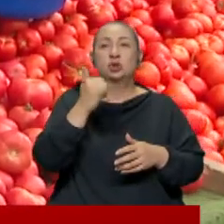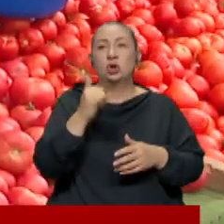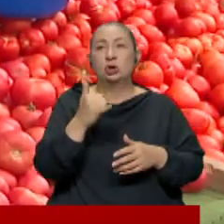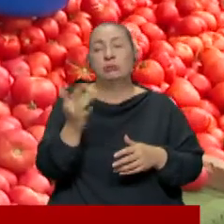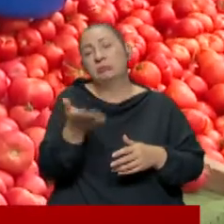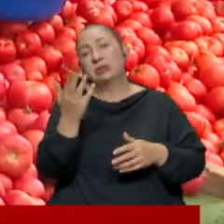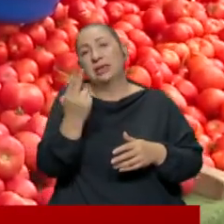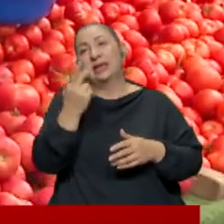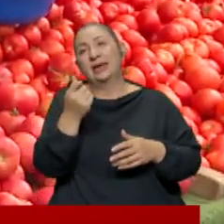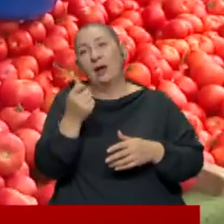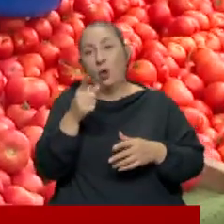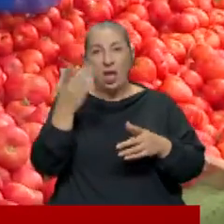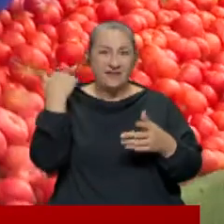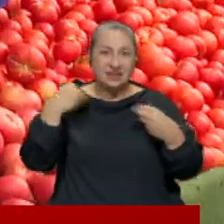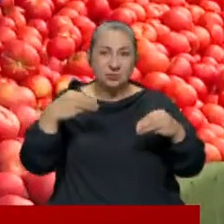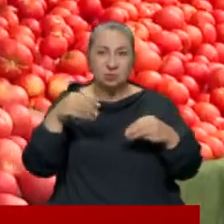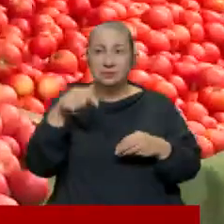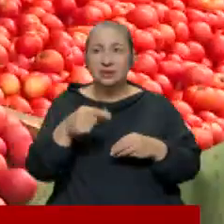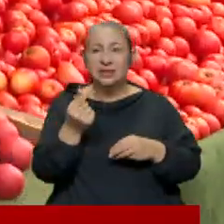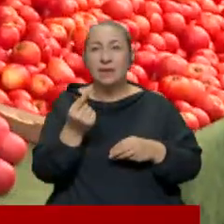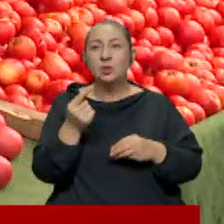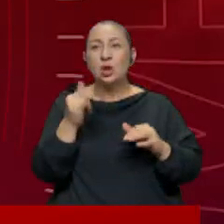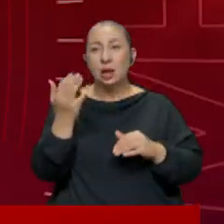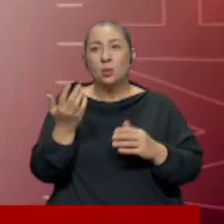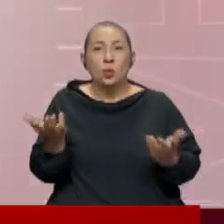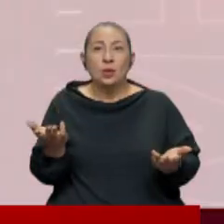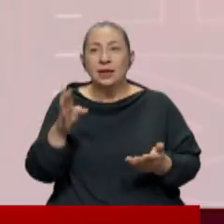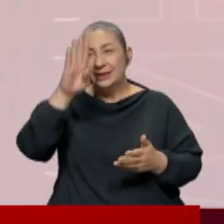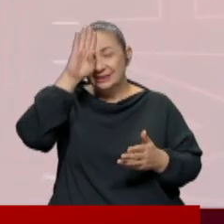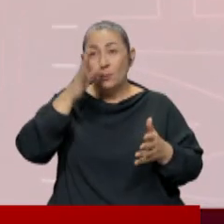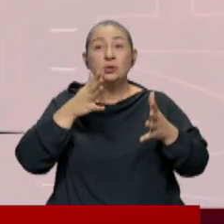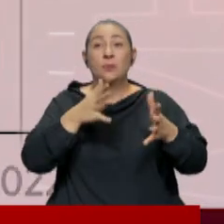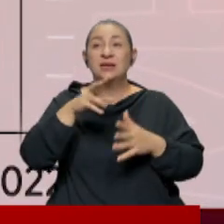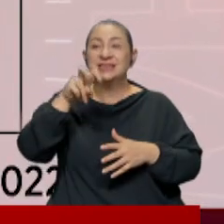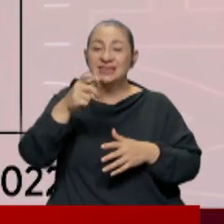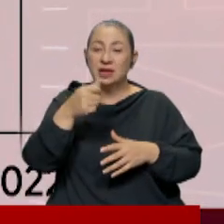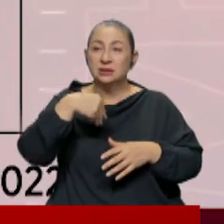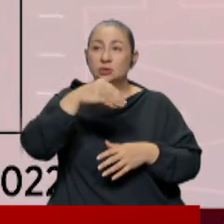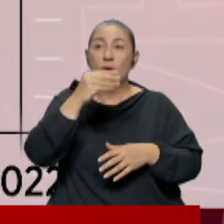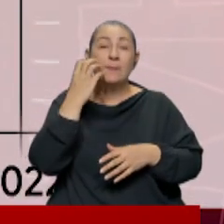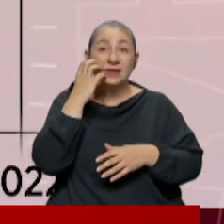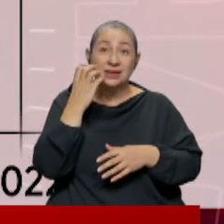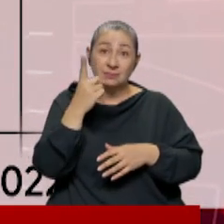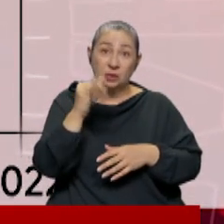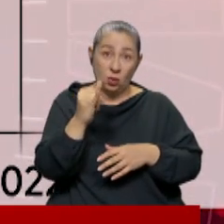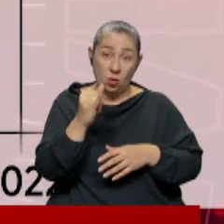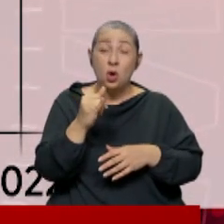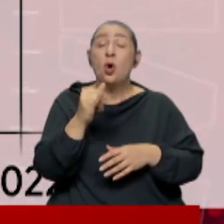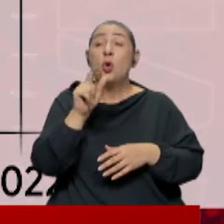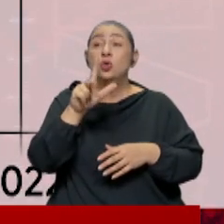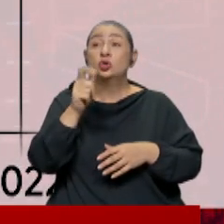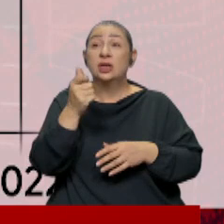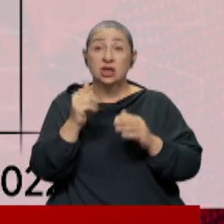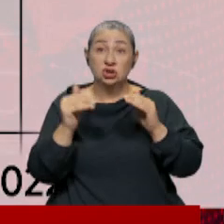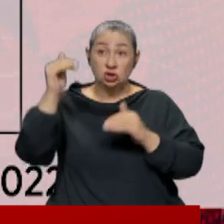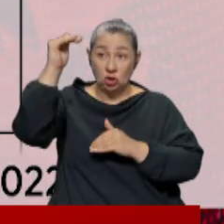kilosu 7 lira öyle satılırdı. Yarım kilo alan da oluyor. İstanbul halinde 8 liradan satılıyor patatesin kilosu, 13 liraya